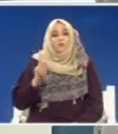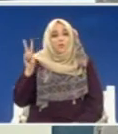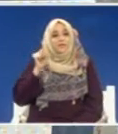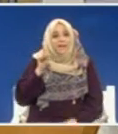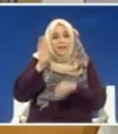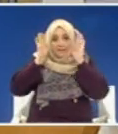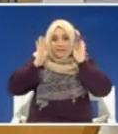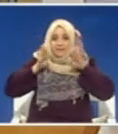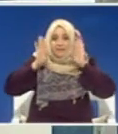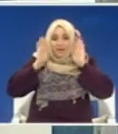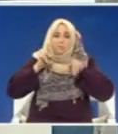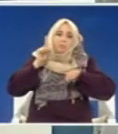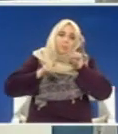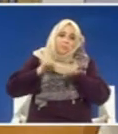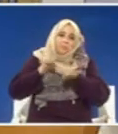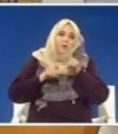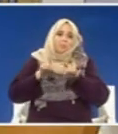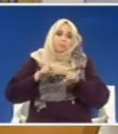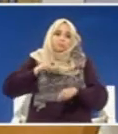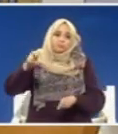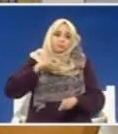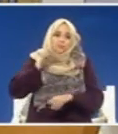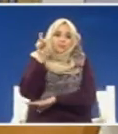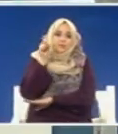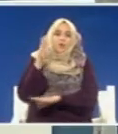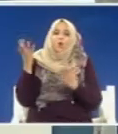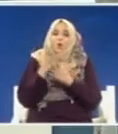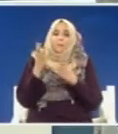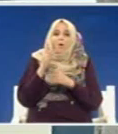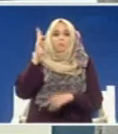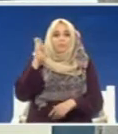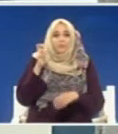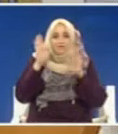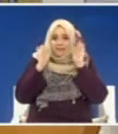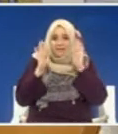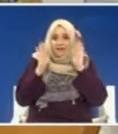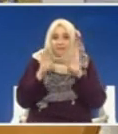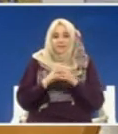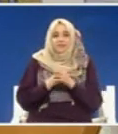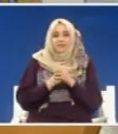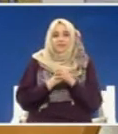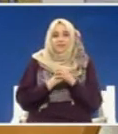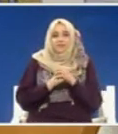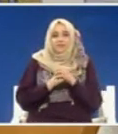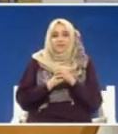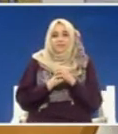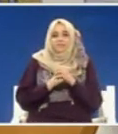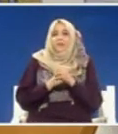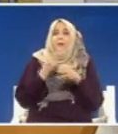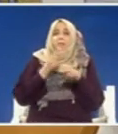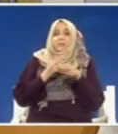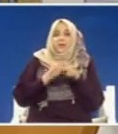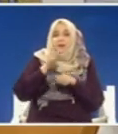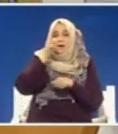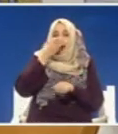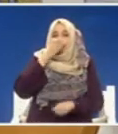وأحيانا تروح ساعات نروح للجامع وساعات ما نروح. نعم. فتقول ما الحكم في ذلك؟ بسم الله الرحمن الرحيم، الحمد لله تعالى